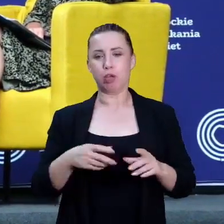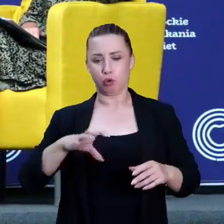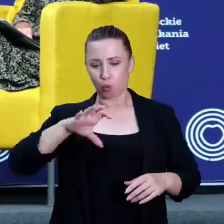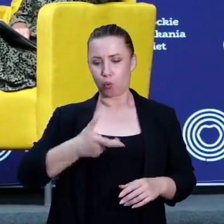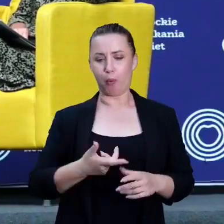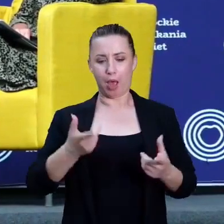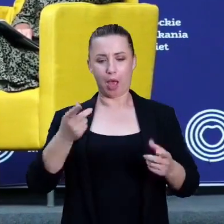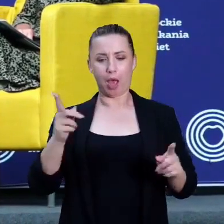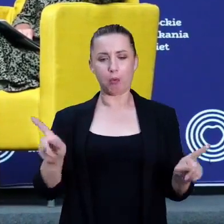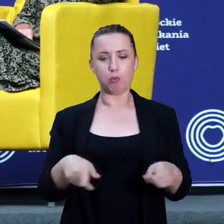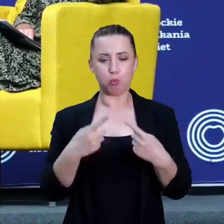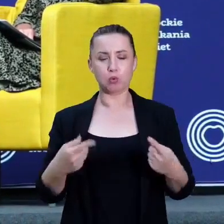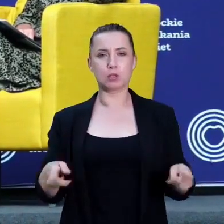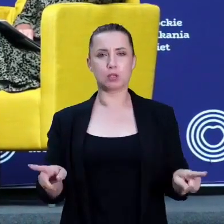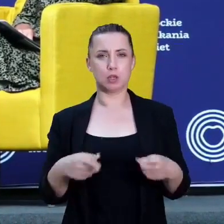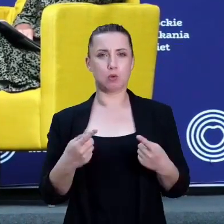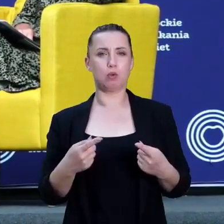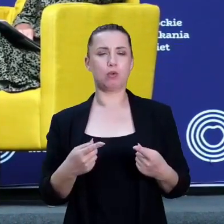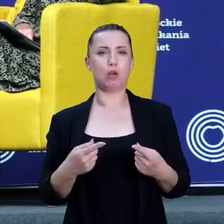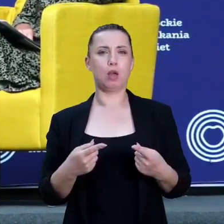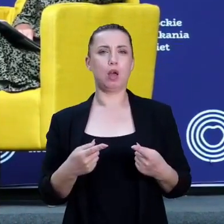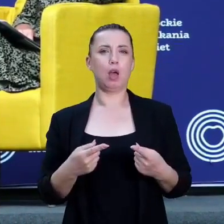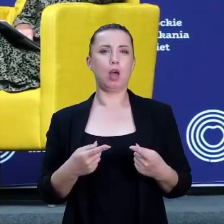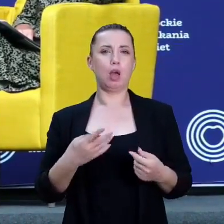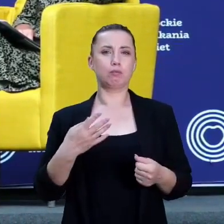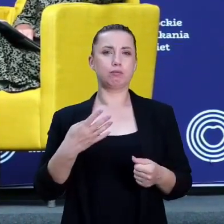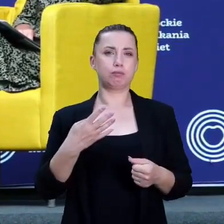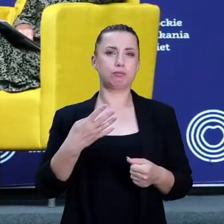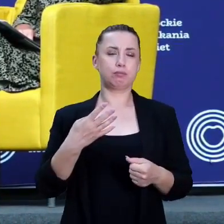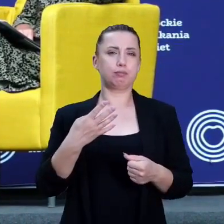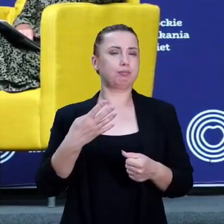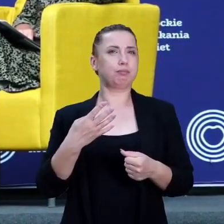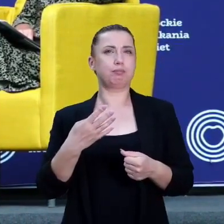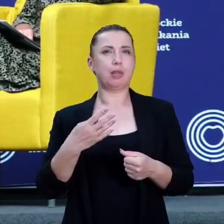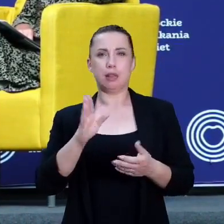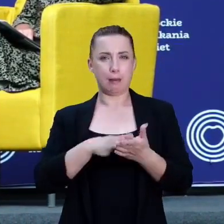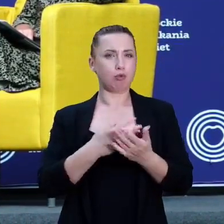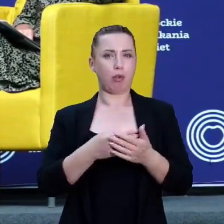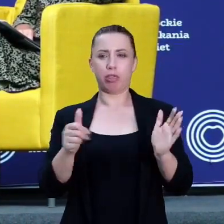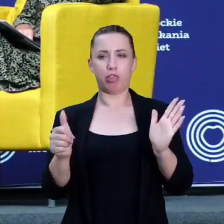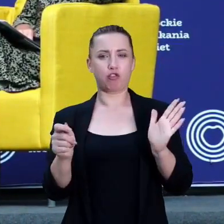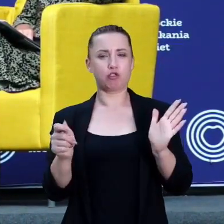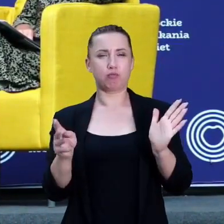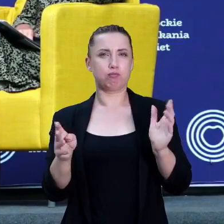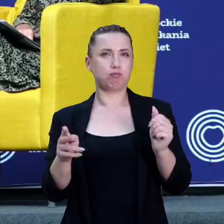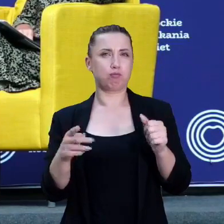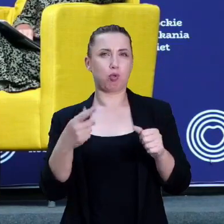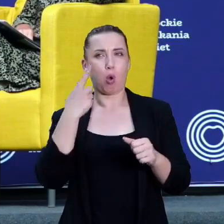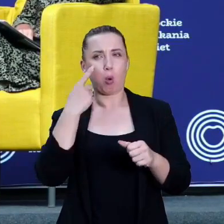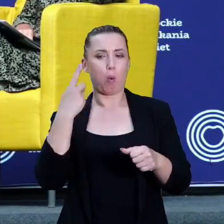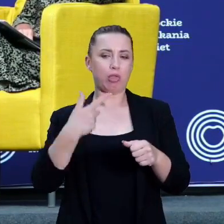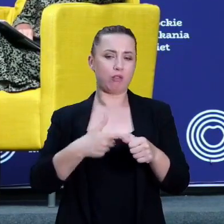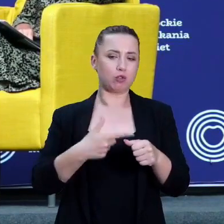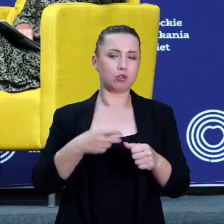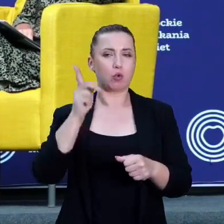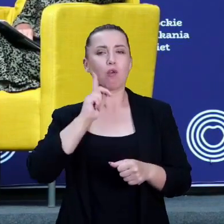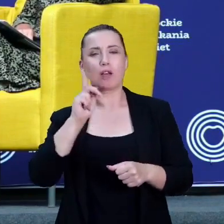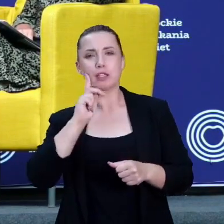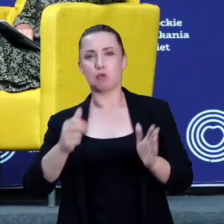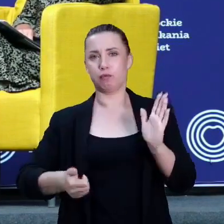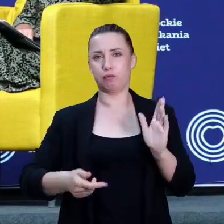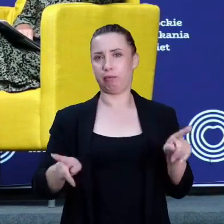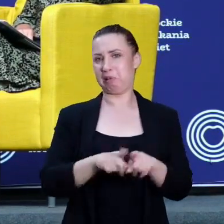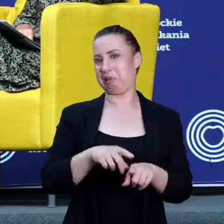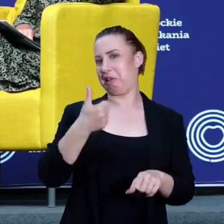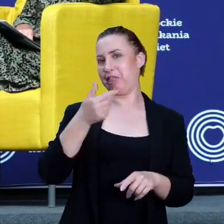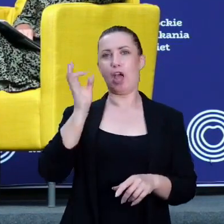zespole i jedna pani, najpiękniej było, gdyby była jeszcze do tego urodziwa, ale jednak na szczęście lata mijają,